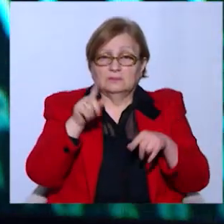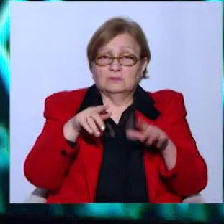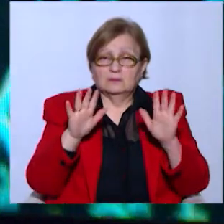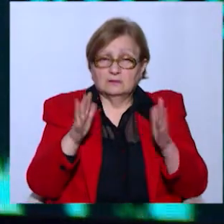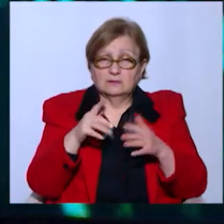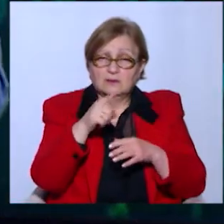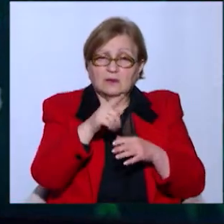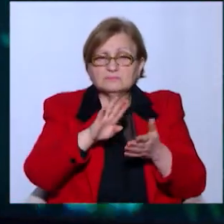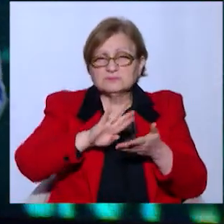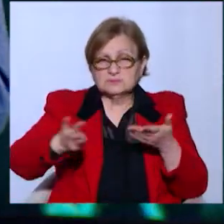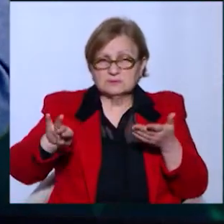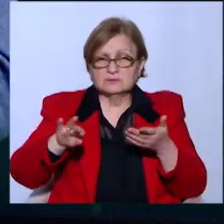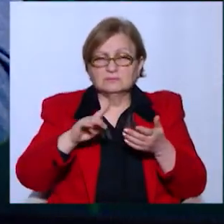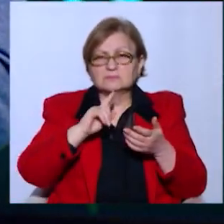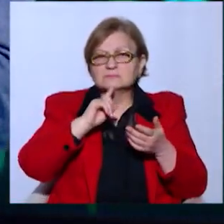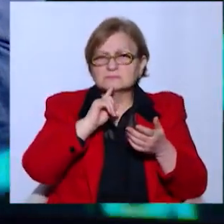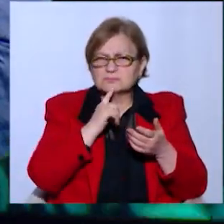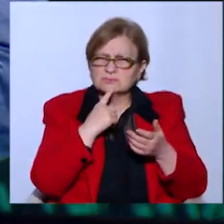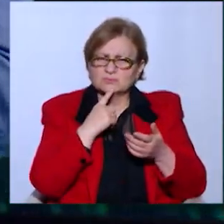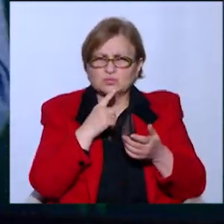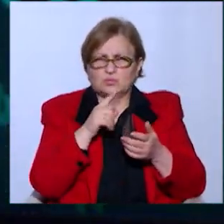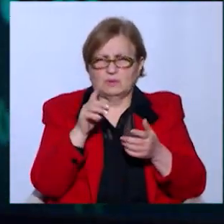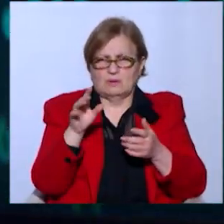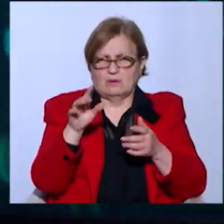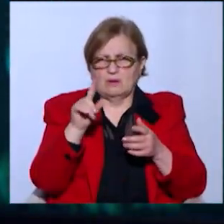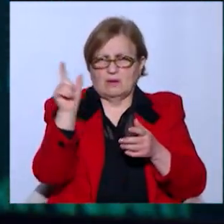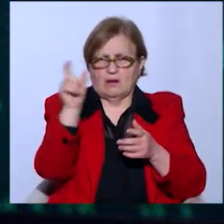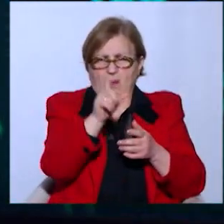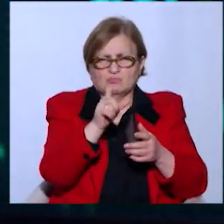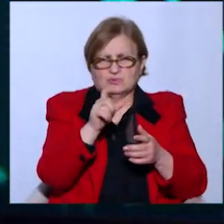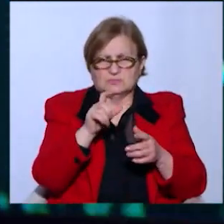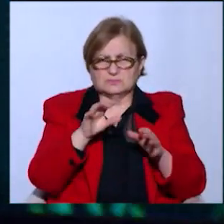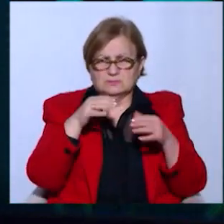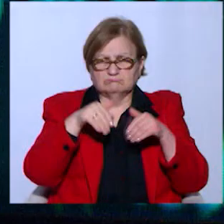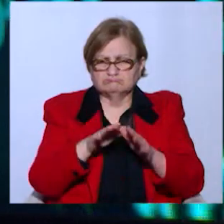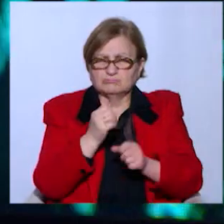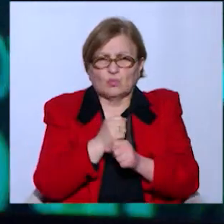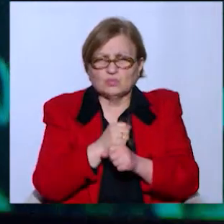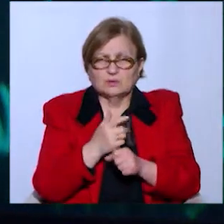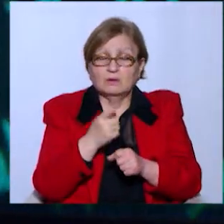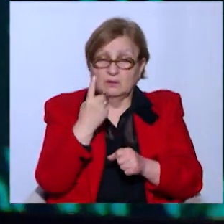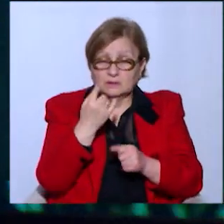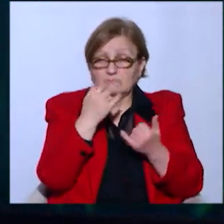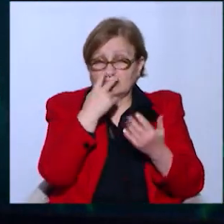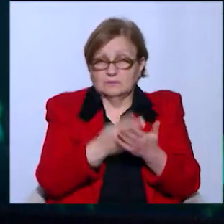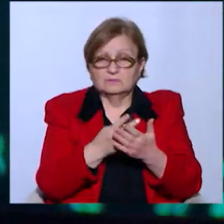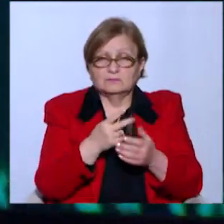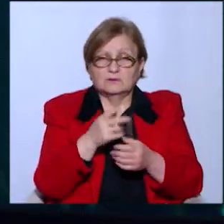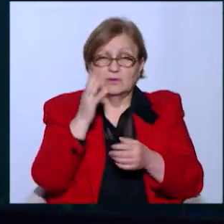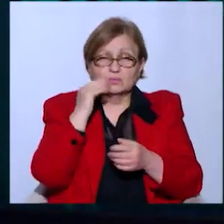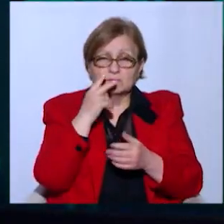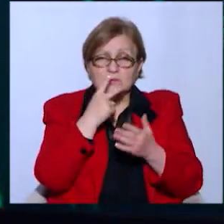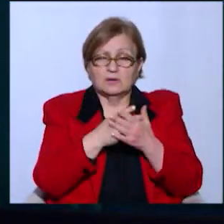შემთხვევაში ამის გარეშე საკმაოდ რთულად იხსნება ამოცანები და დღეს ნახავთ ერთ-ერთ ამოცანას ამ შემთხვევისთვისაც განვიხილავთ,